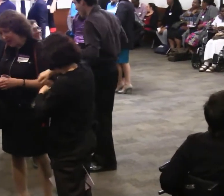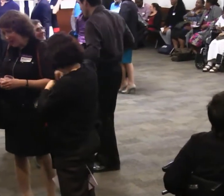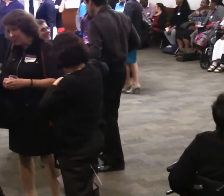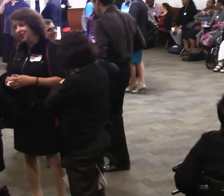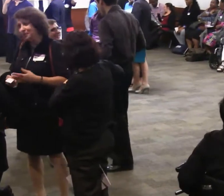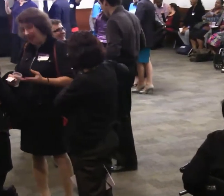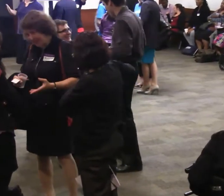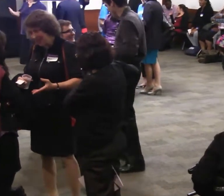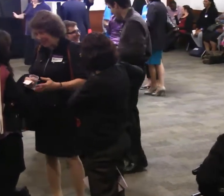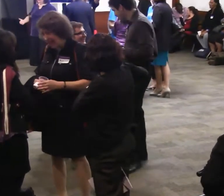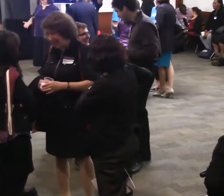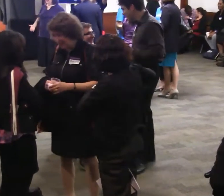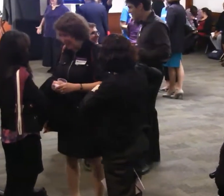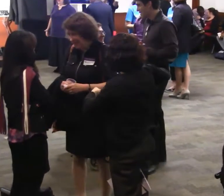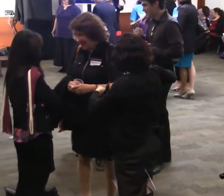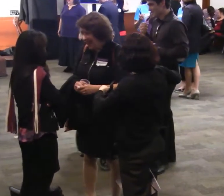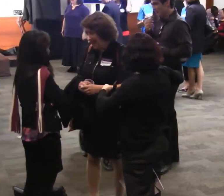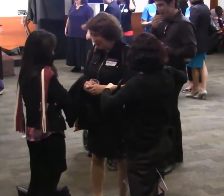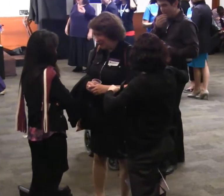máa lé.